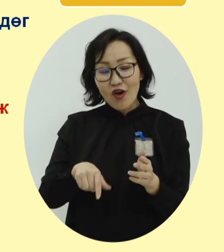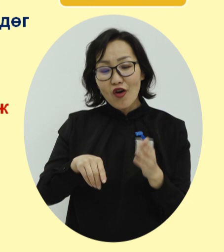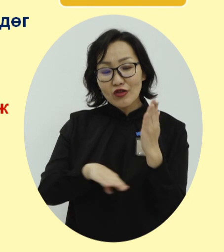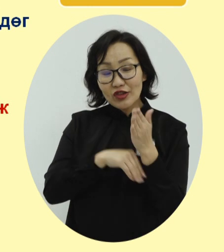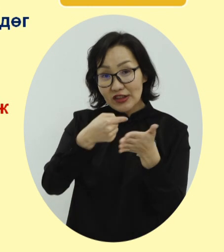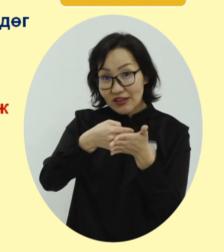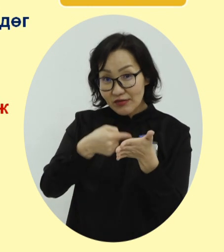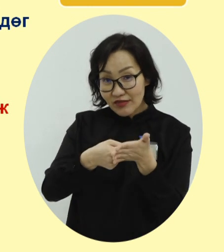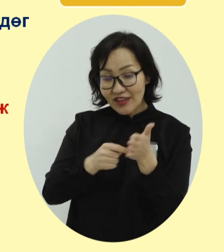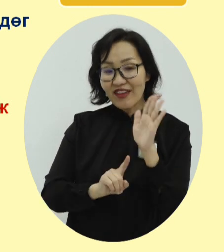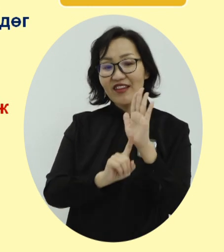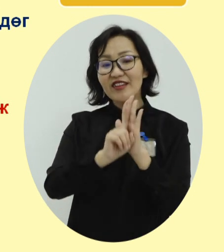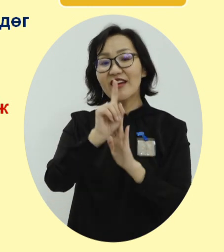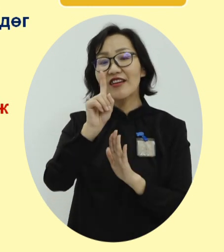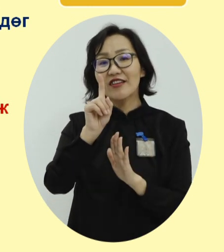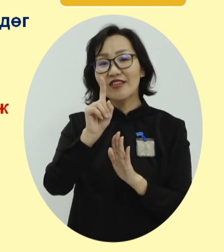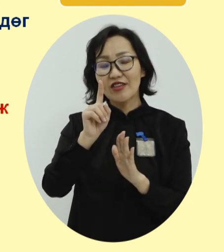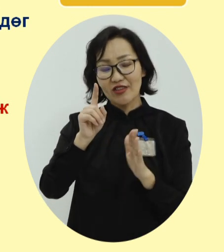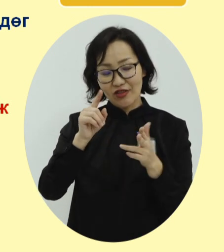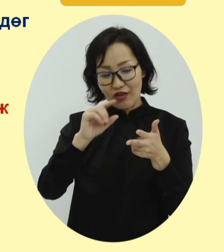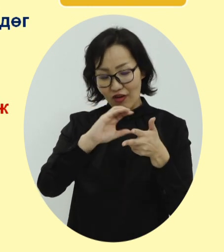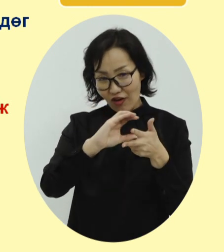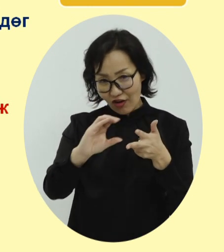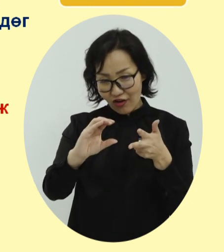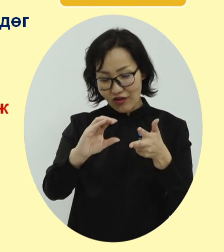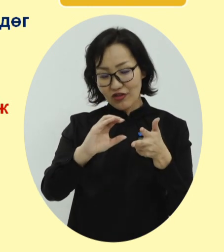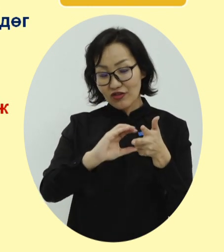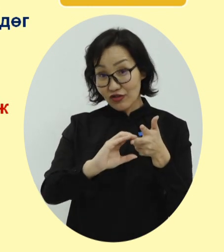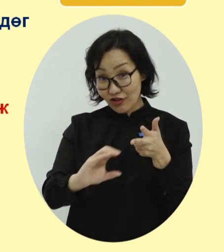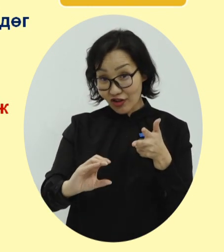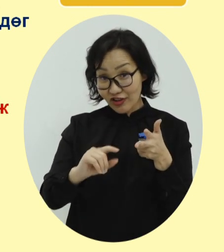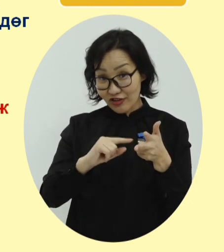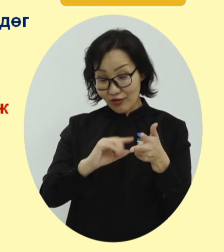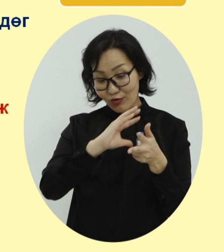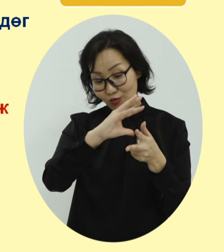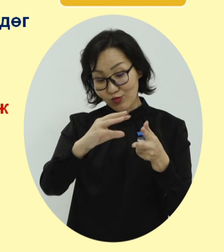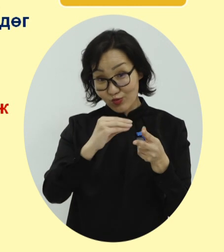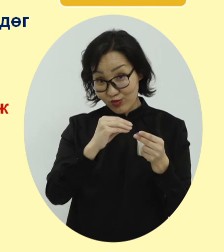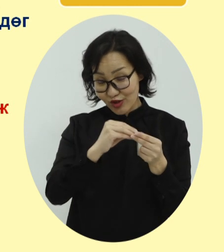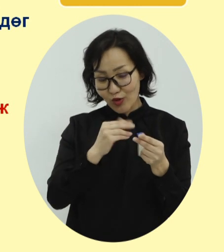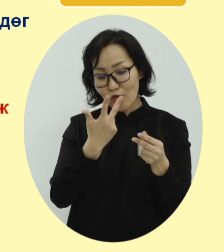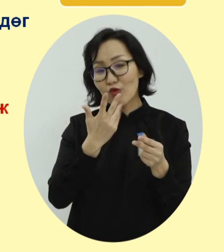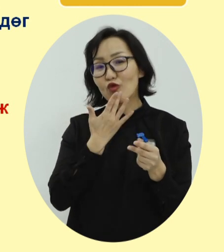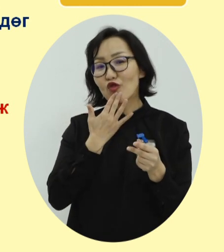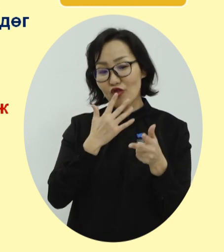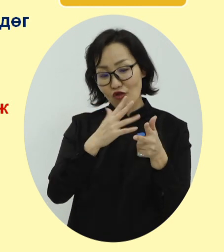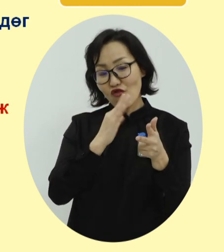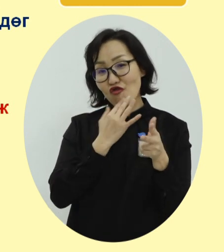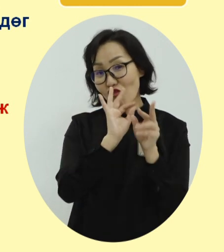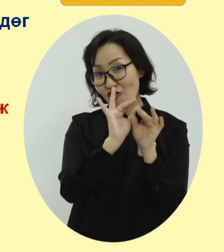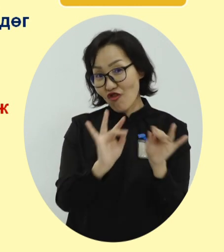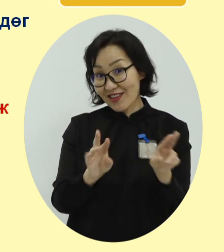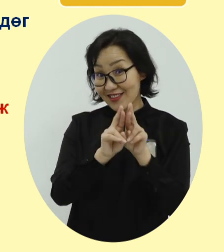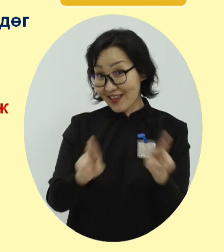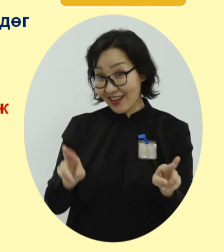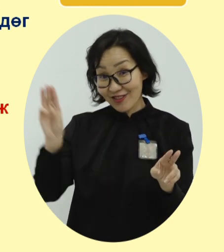өдрийн тэмдэглэлийн эхлэл, гол, төгсгөл гэсэн бүтцийг 3 өрөнгөөр багш нь